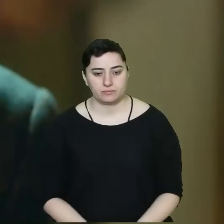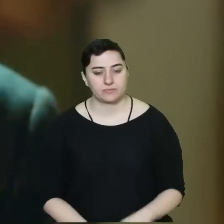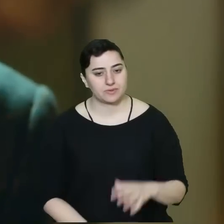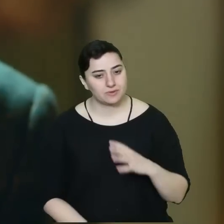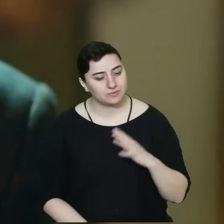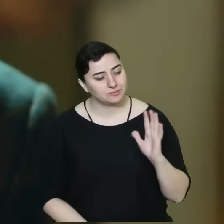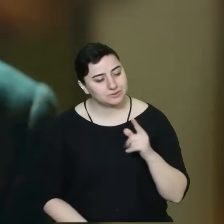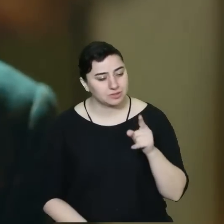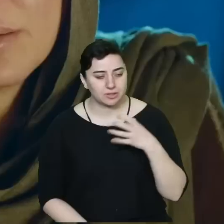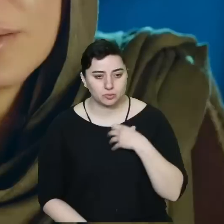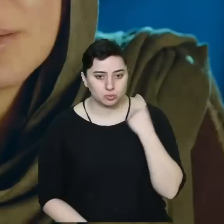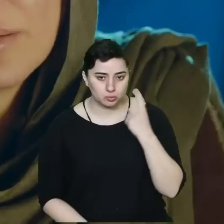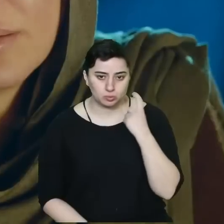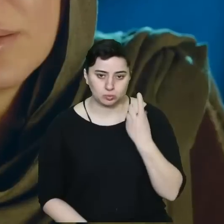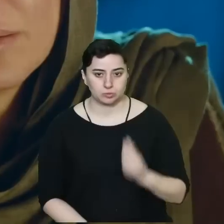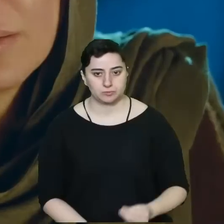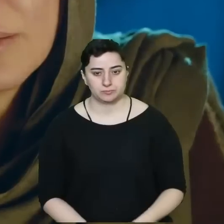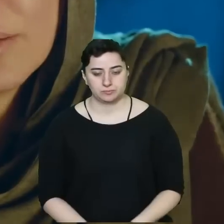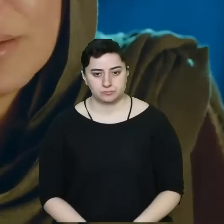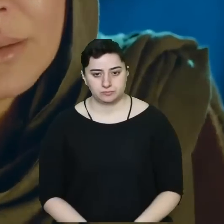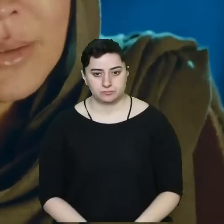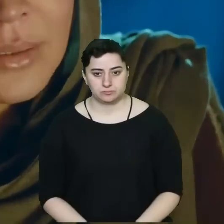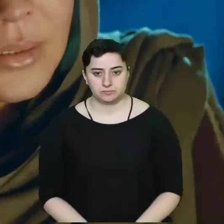Var sen bunu bir düşün.